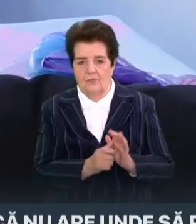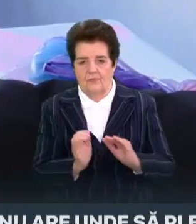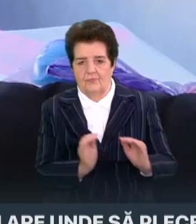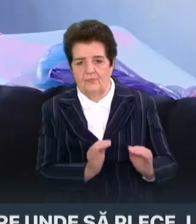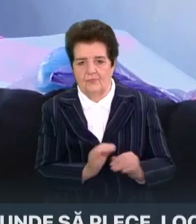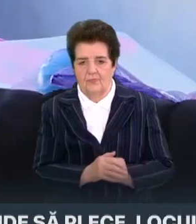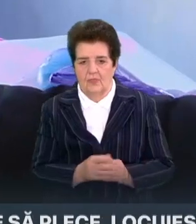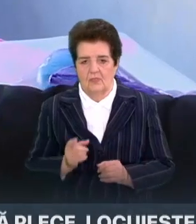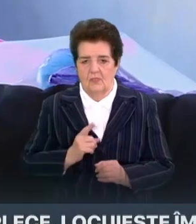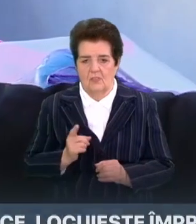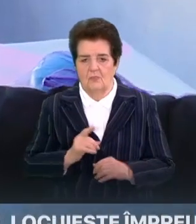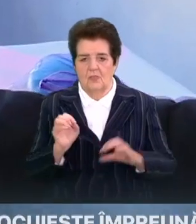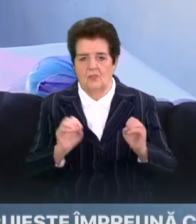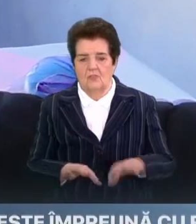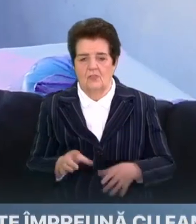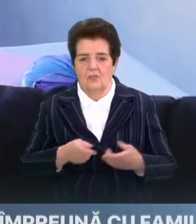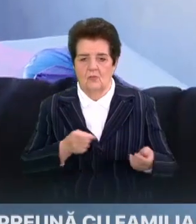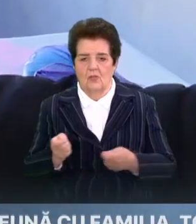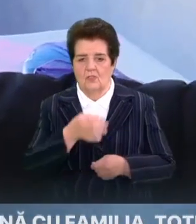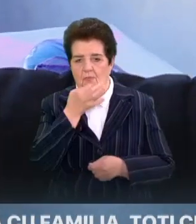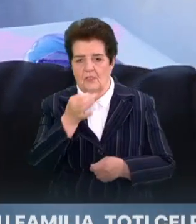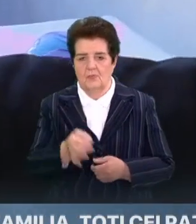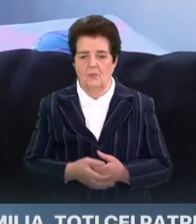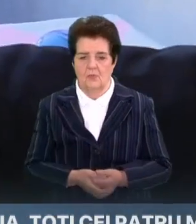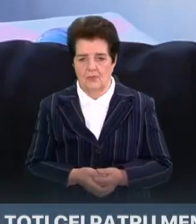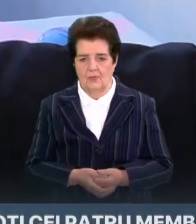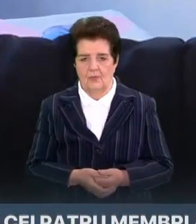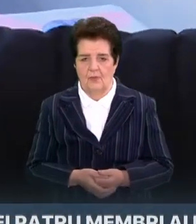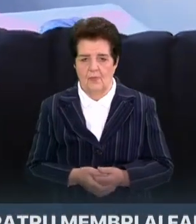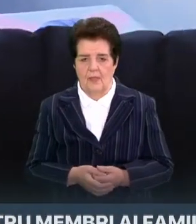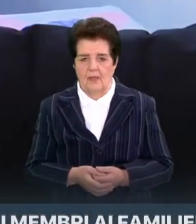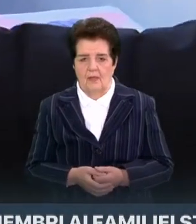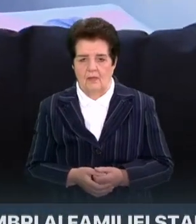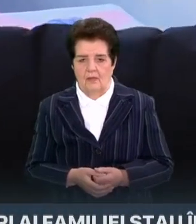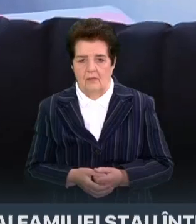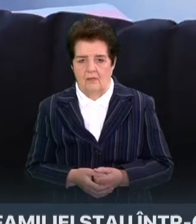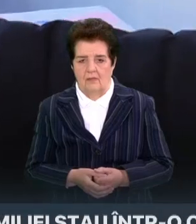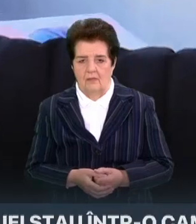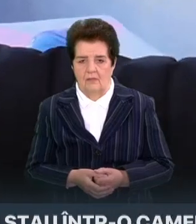spus să așteptăm deciziile autorităților, că nu ne se permite sinistrator nici să